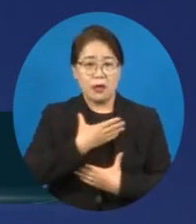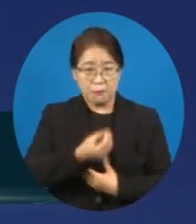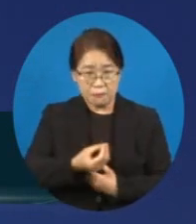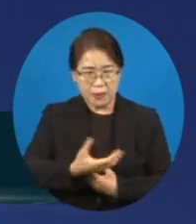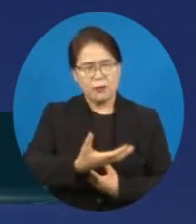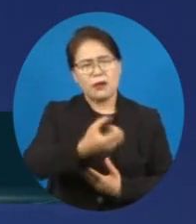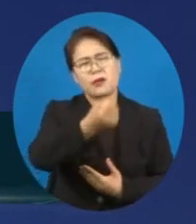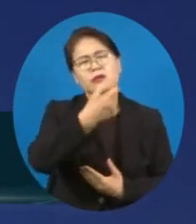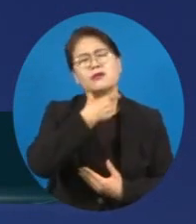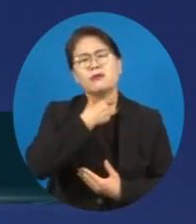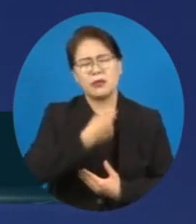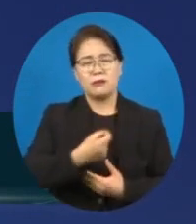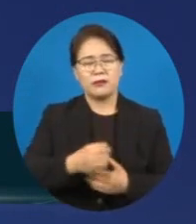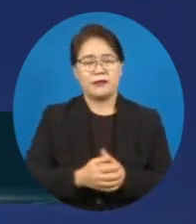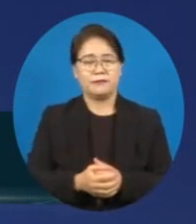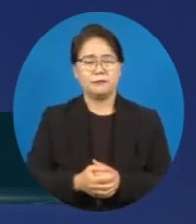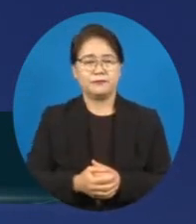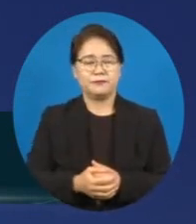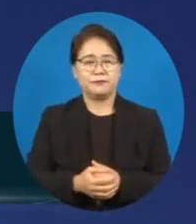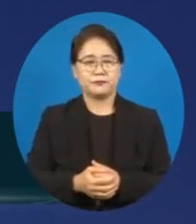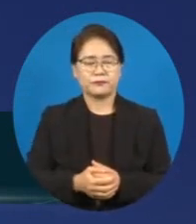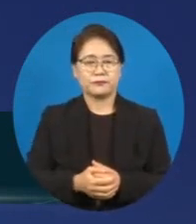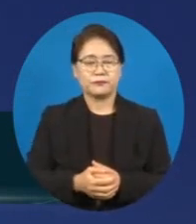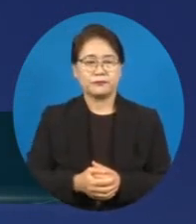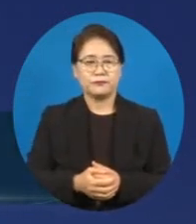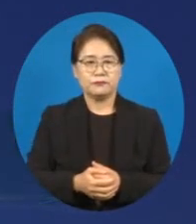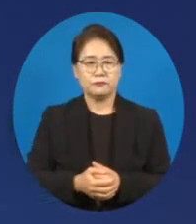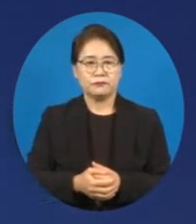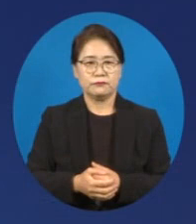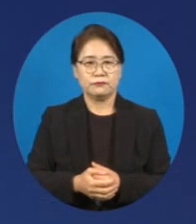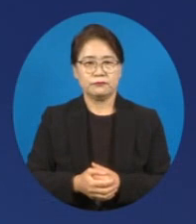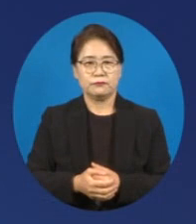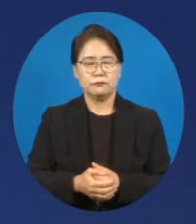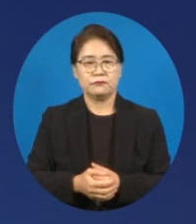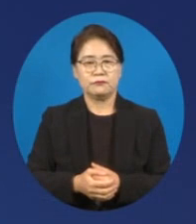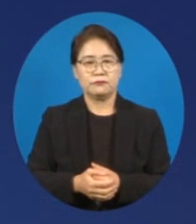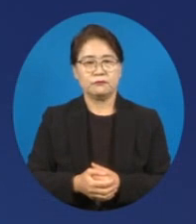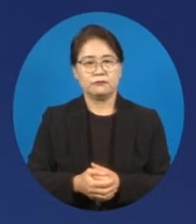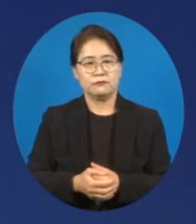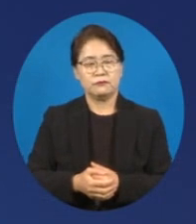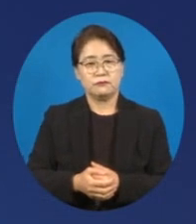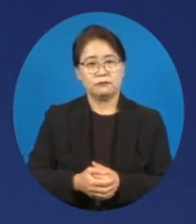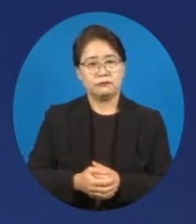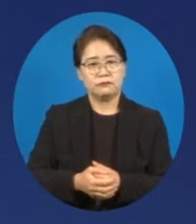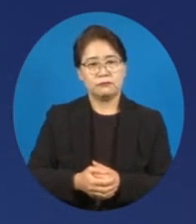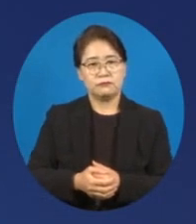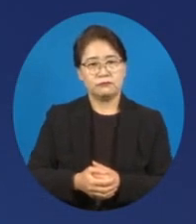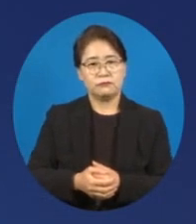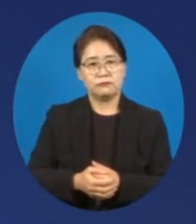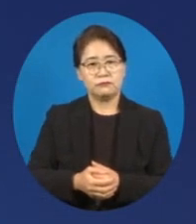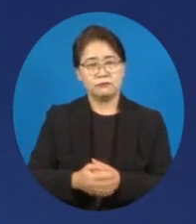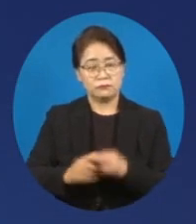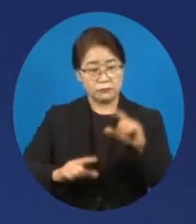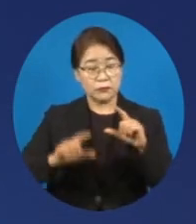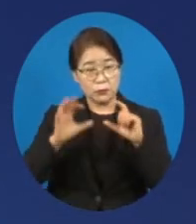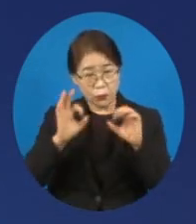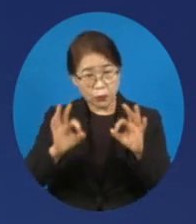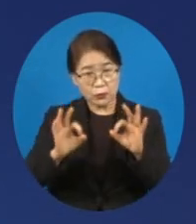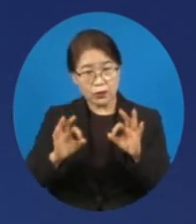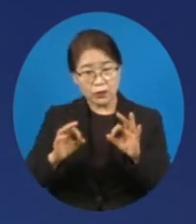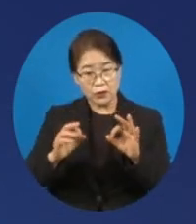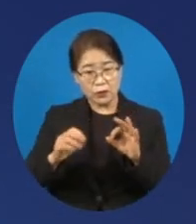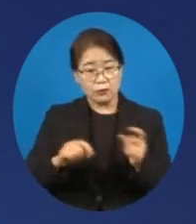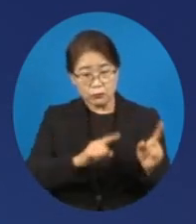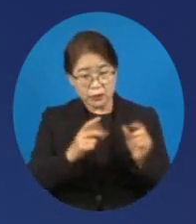평강이 있을지어다라고 말씀을 하신 겁니다 여러분 이것을 보게 되면 부활하신 우리